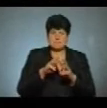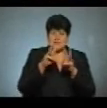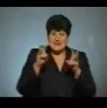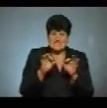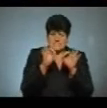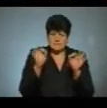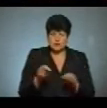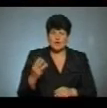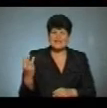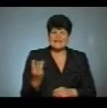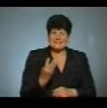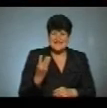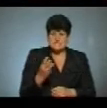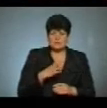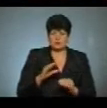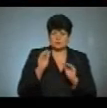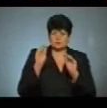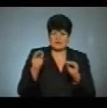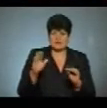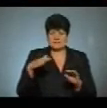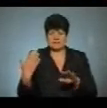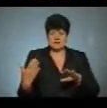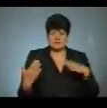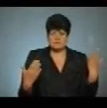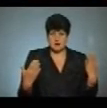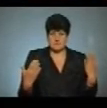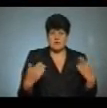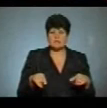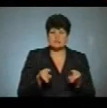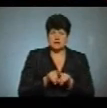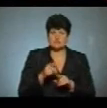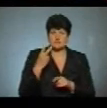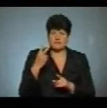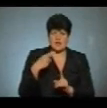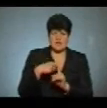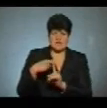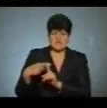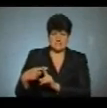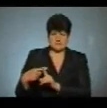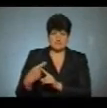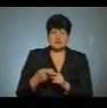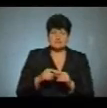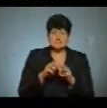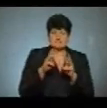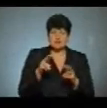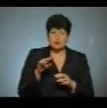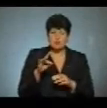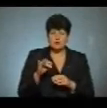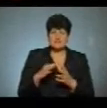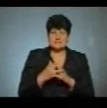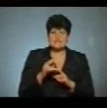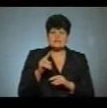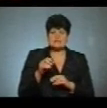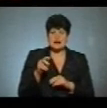отут розміщені зліва і справа, а також 2 хрести. А це Свято-Покровський храм у селі Залісті